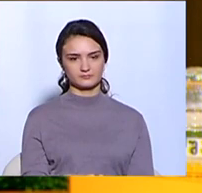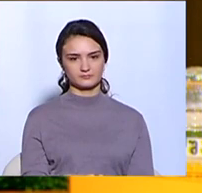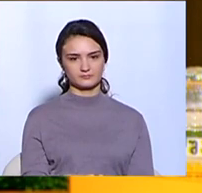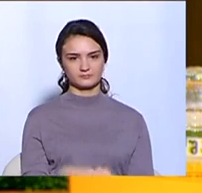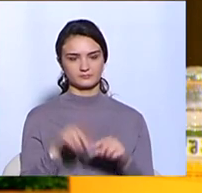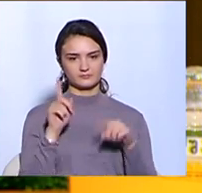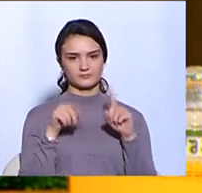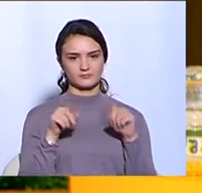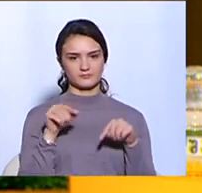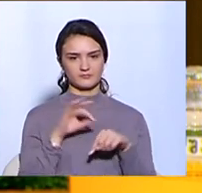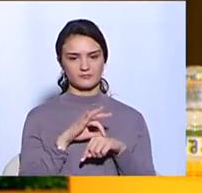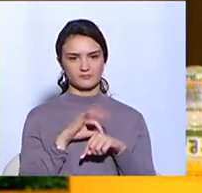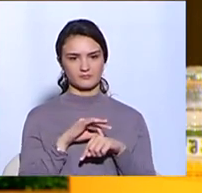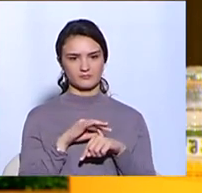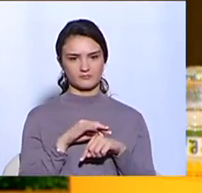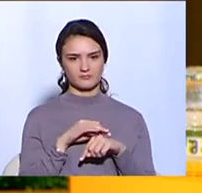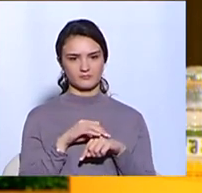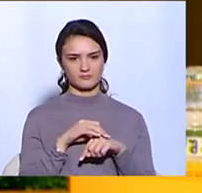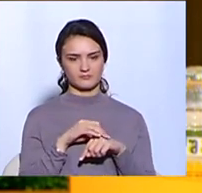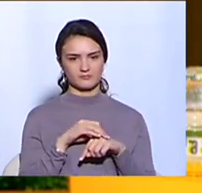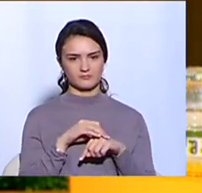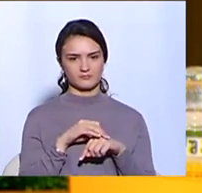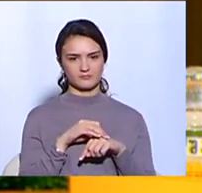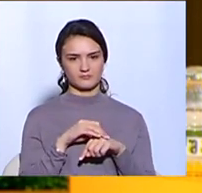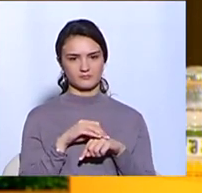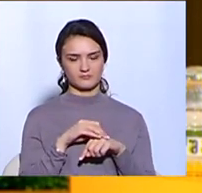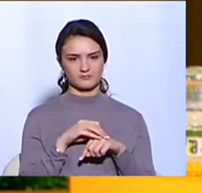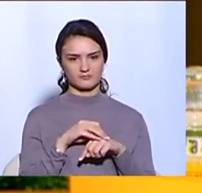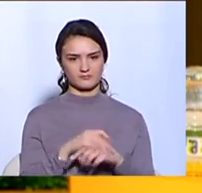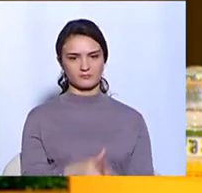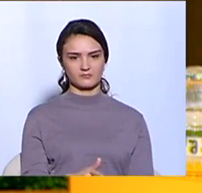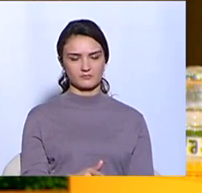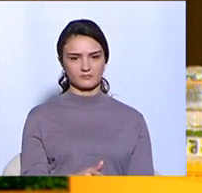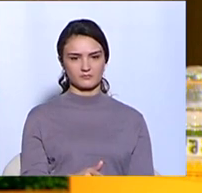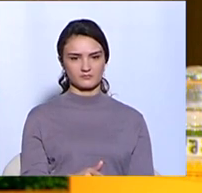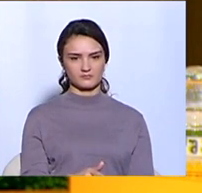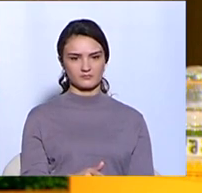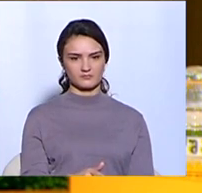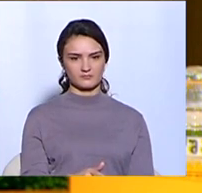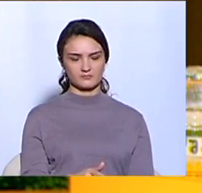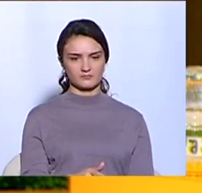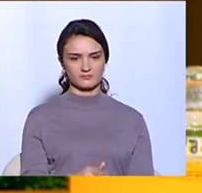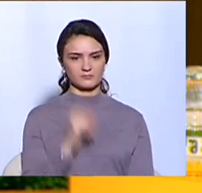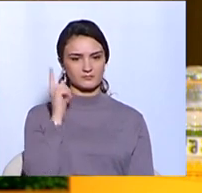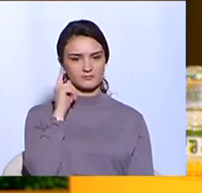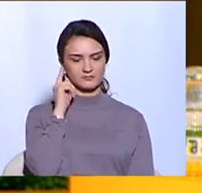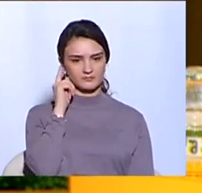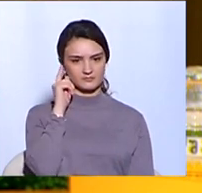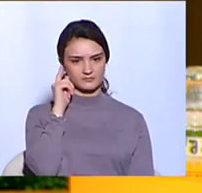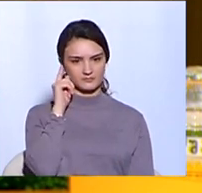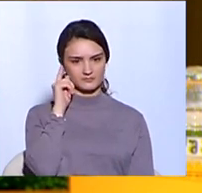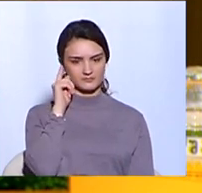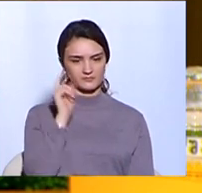ხანდახან ეხებიან კუნთის სტრუქტურას, ნერვულ დაბოლოებებს, ნერვკუნთოვან გადაცემას და ძვლის სტრუქტურას, ყველაზე ხშირად ხდება